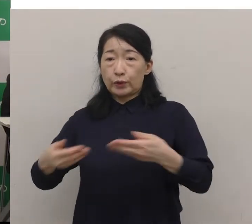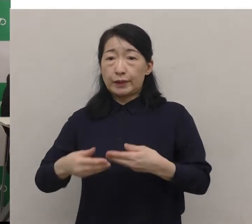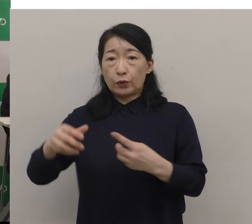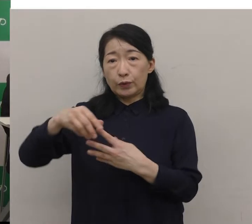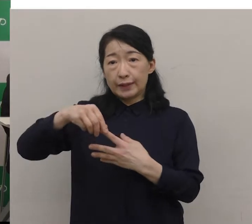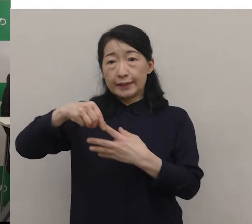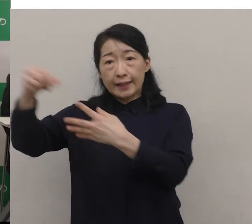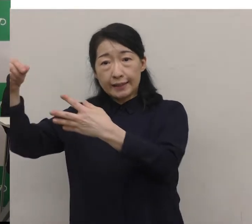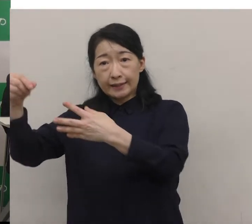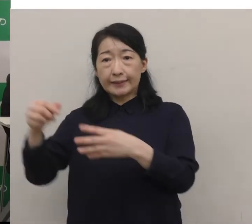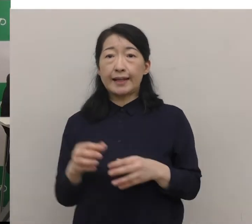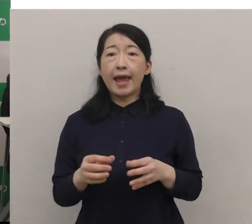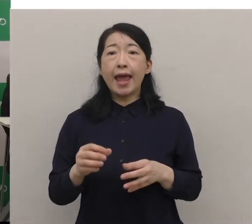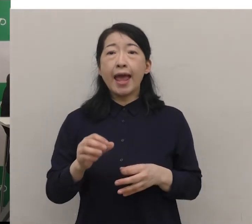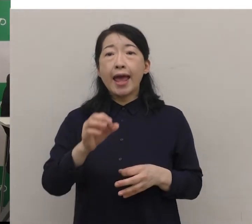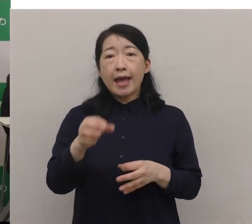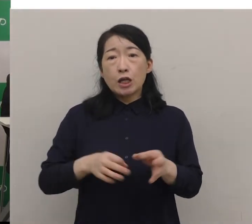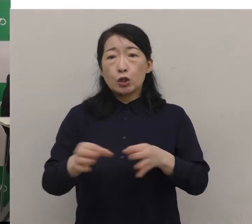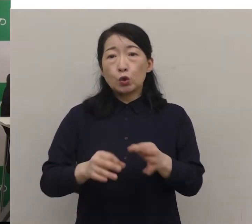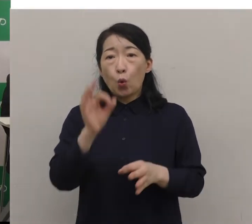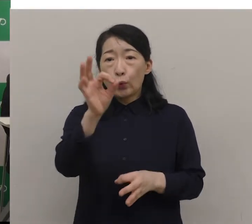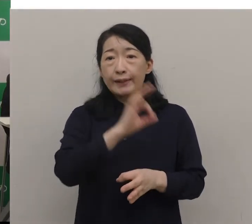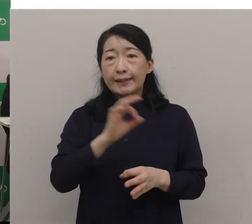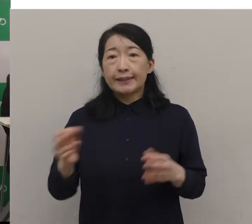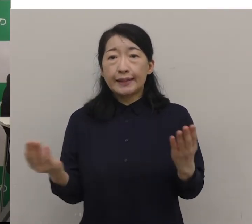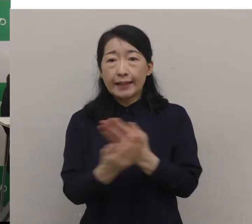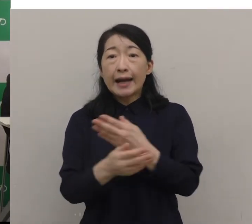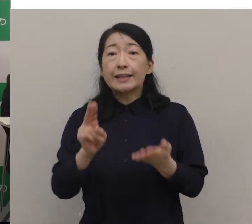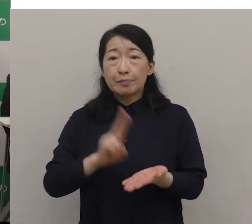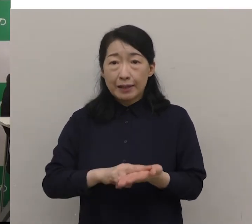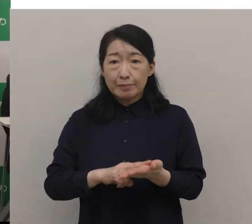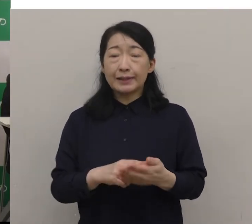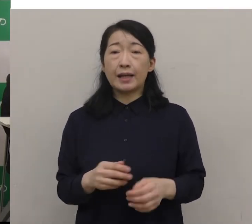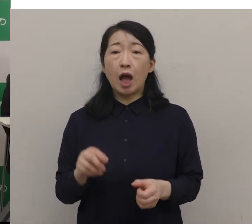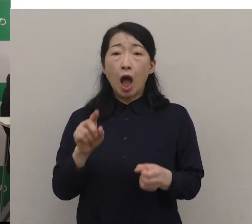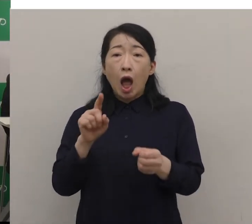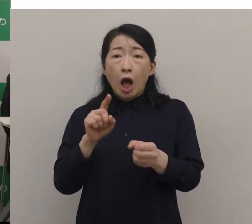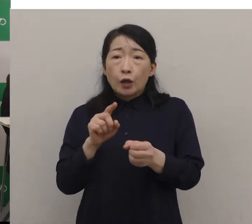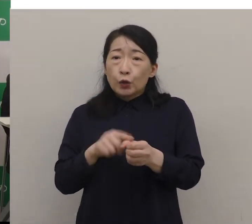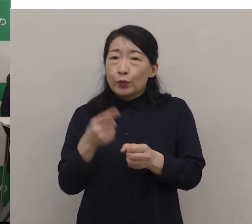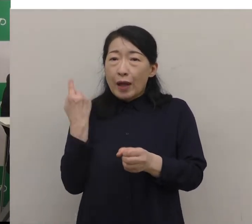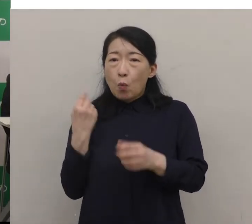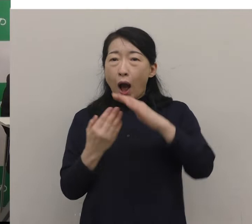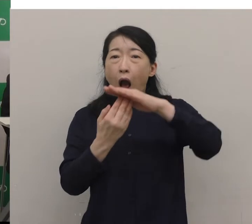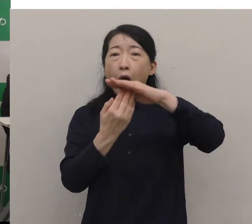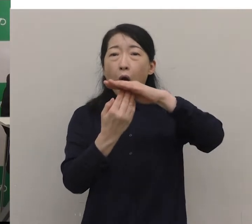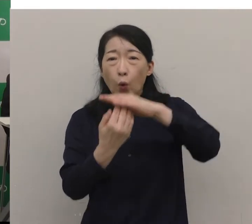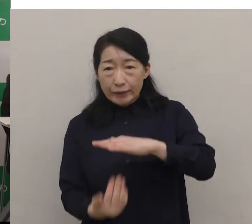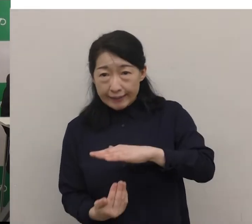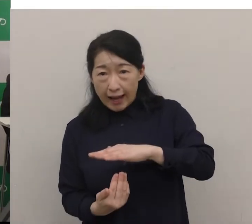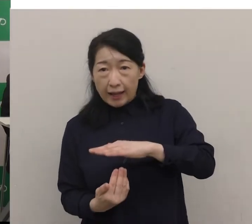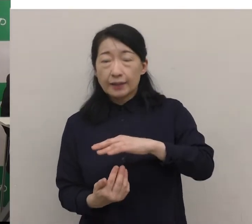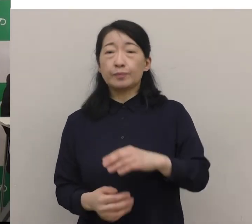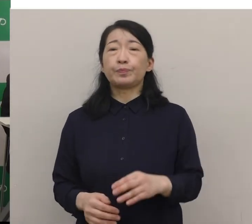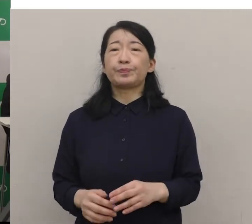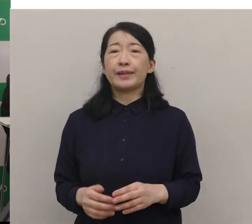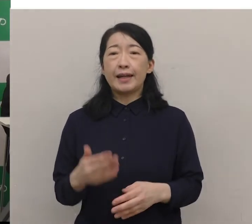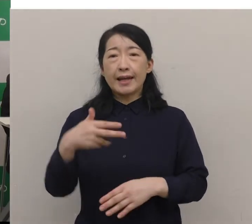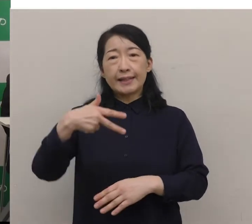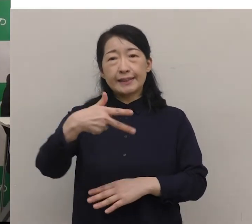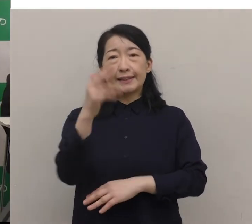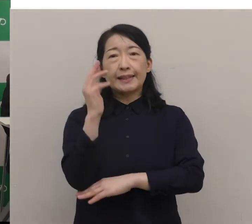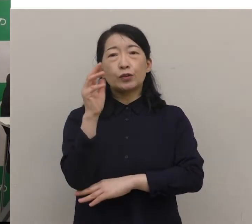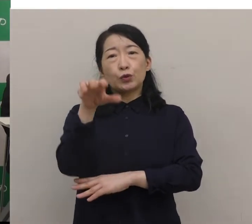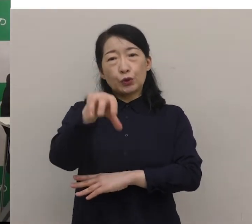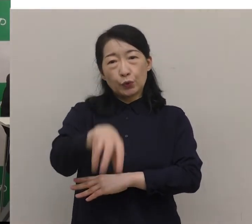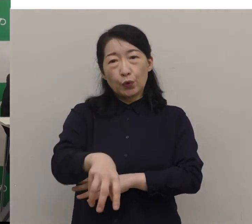していくことが決まりました。昨年は落ちました。町内のですね横連